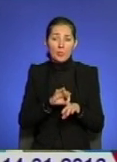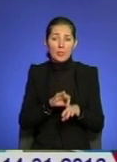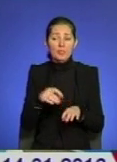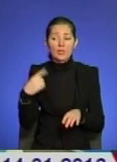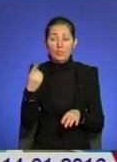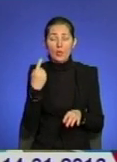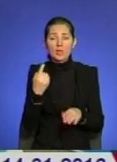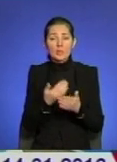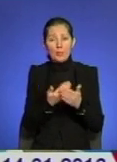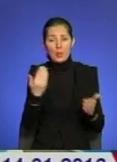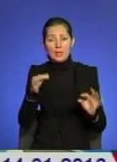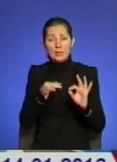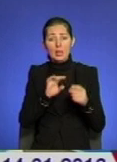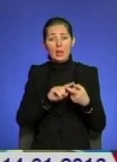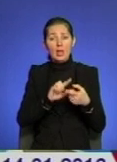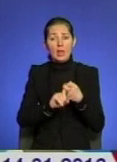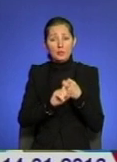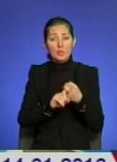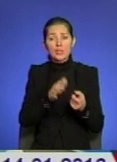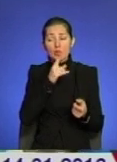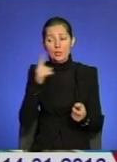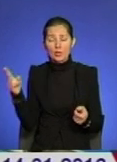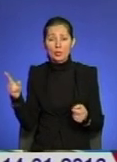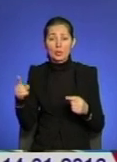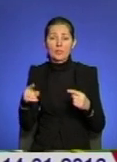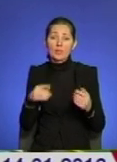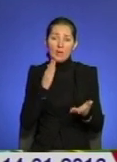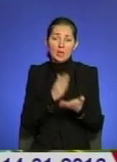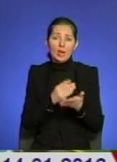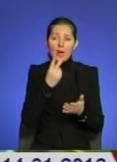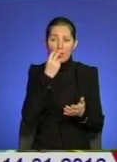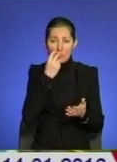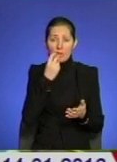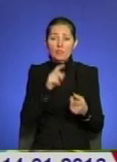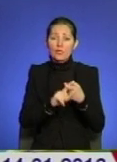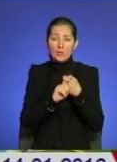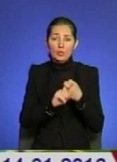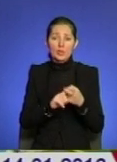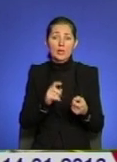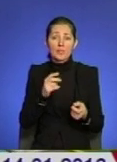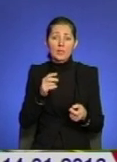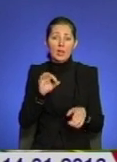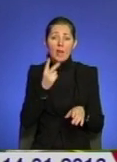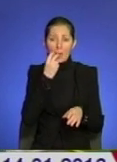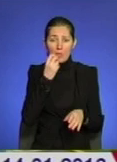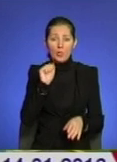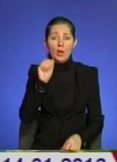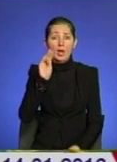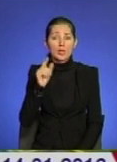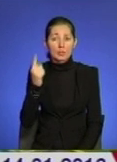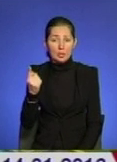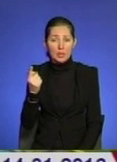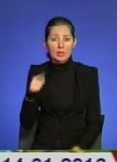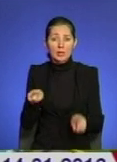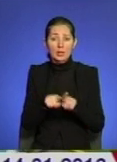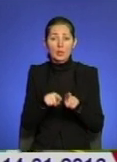в передепідемічному періоді циркулюють віруси грипу типу H1N1, циркулюють віруси, знов